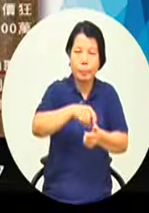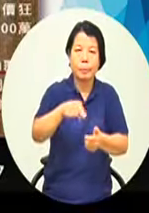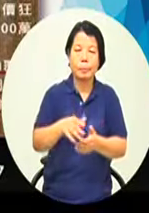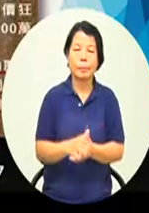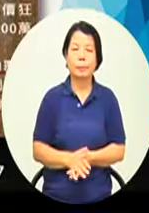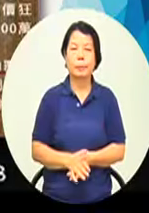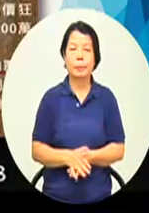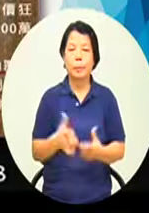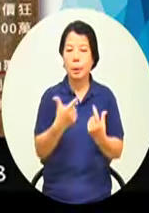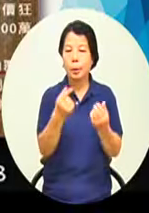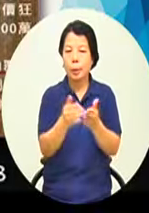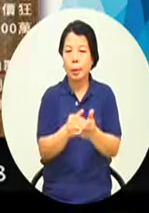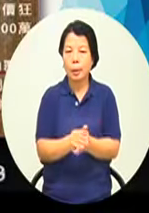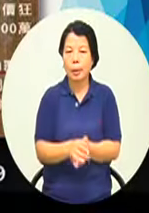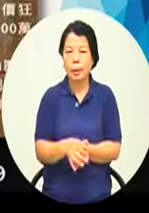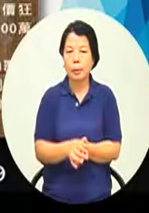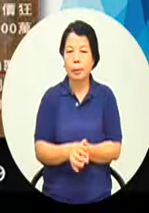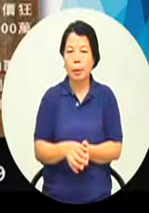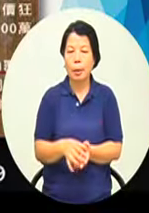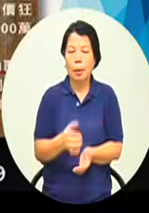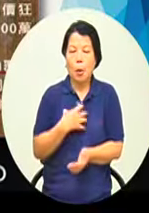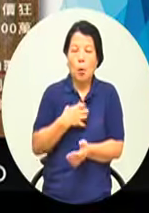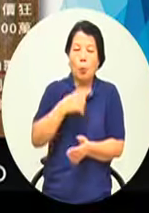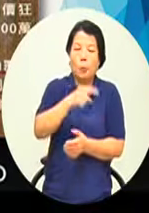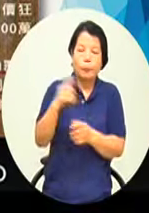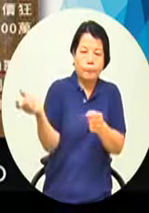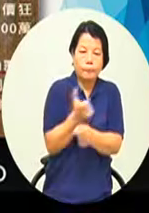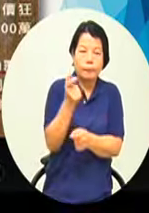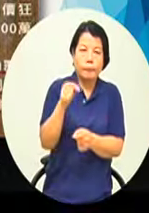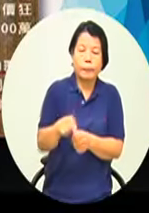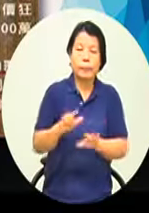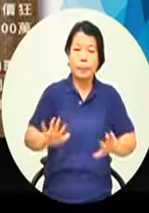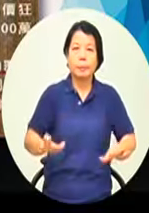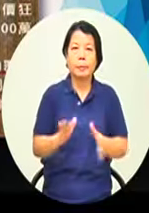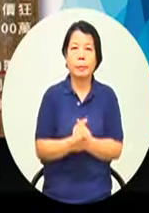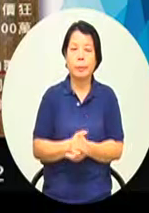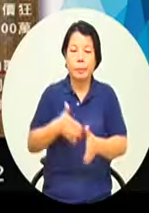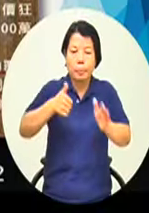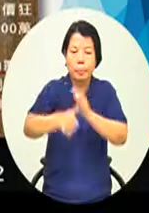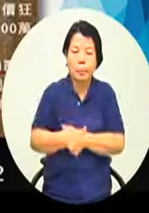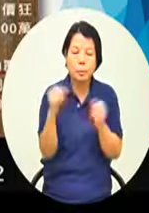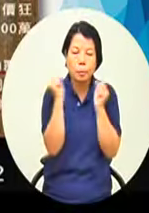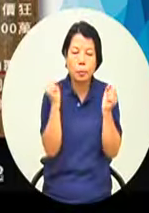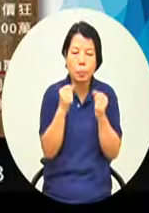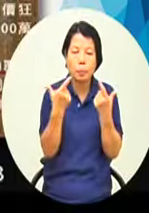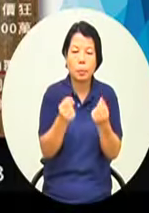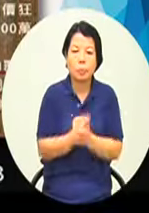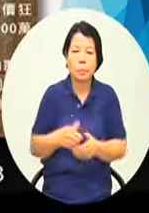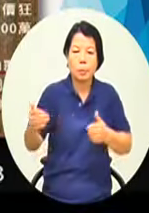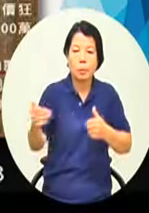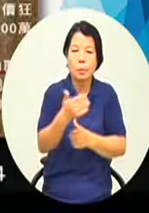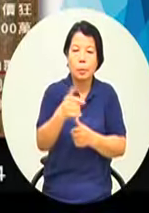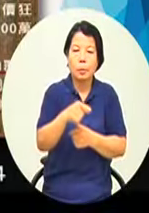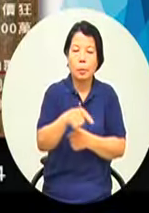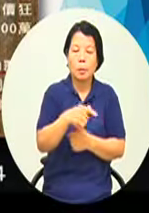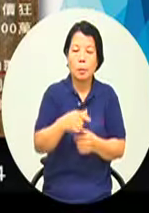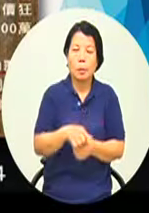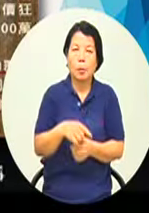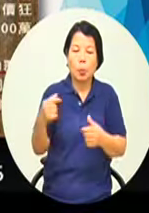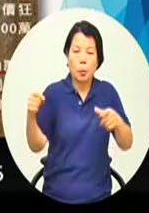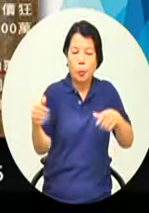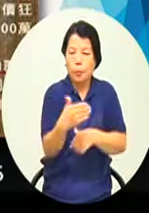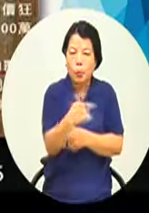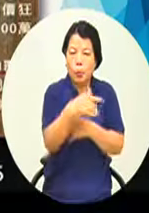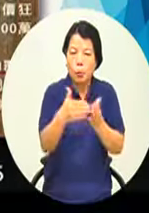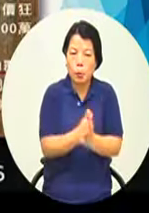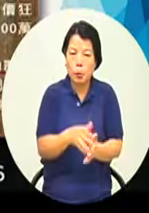殖的，有那足惊这种风台天嘛哈。包括今麦已经要进入冬天啊，养殖业者皮皮喘，为什么？